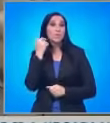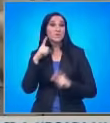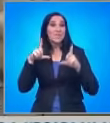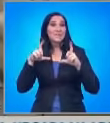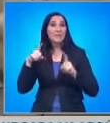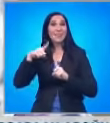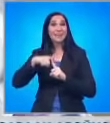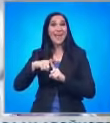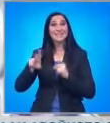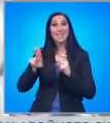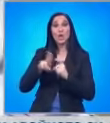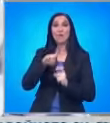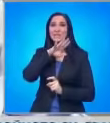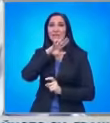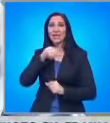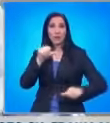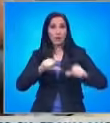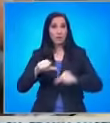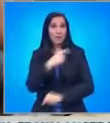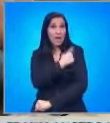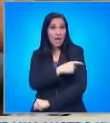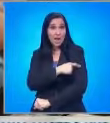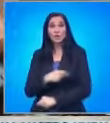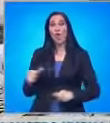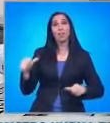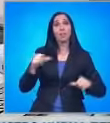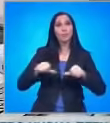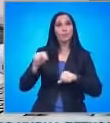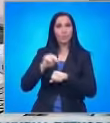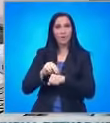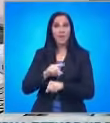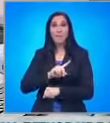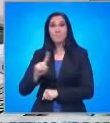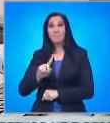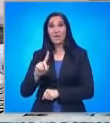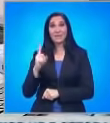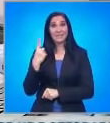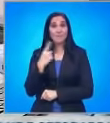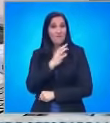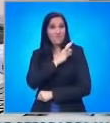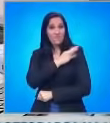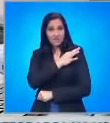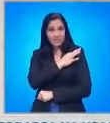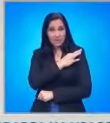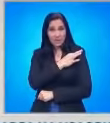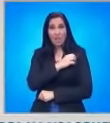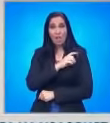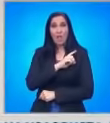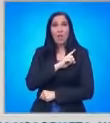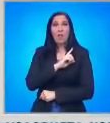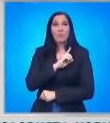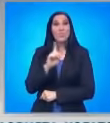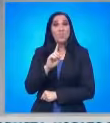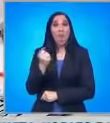Тея Циеровска, старши лаборант в клинична лаборатория в Пловдив. Не слагам ваксини и не убивам